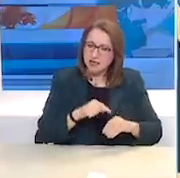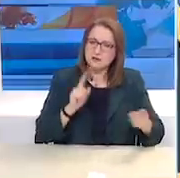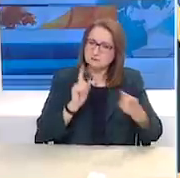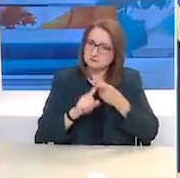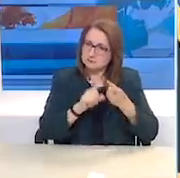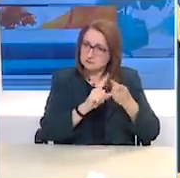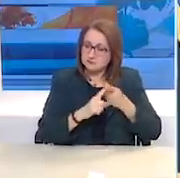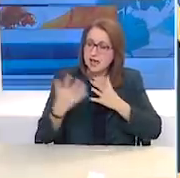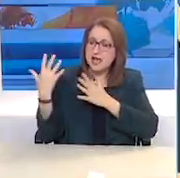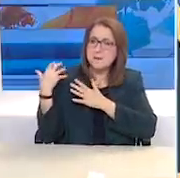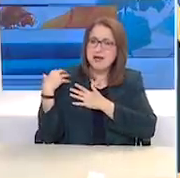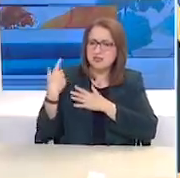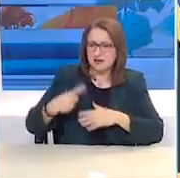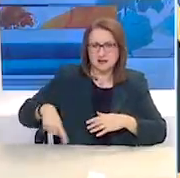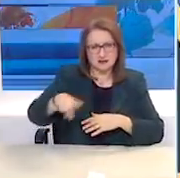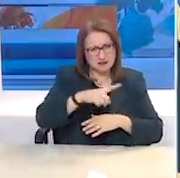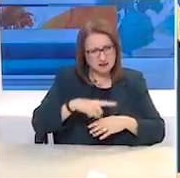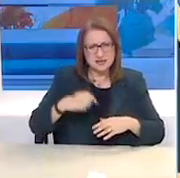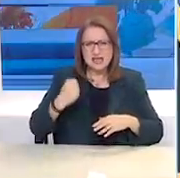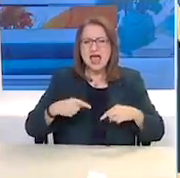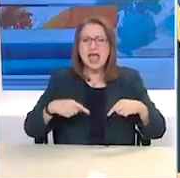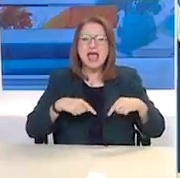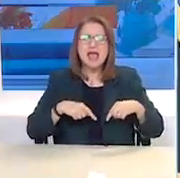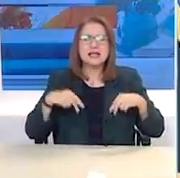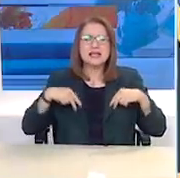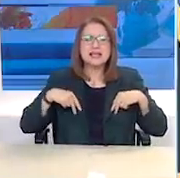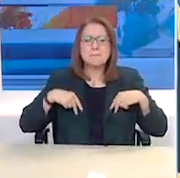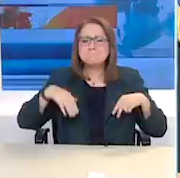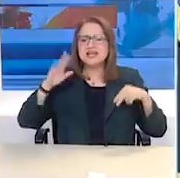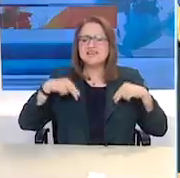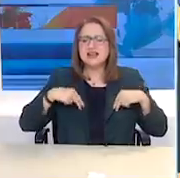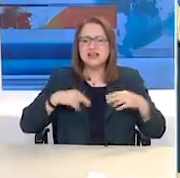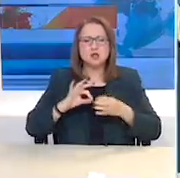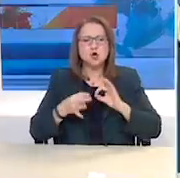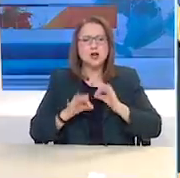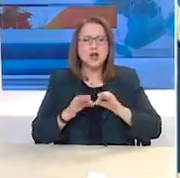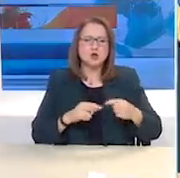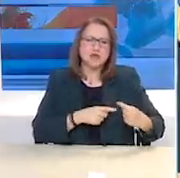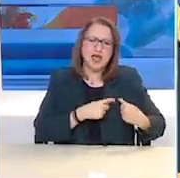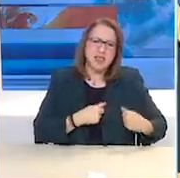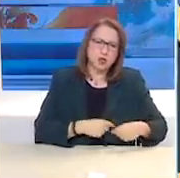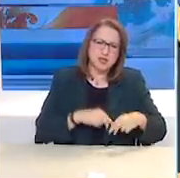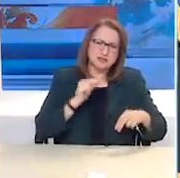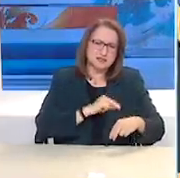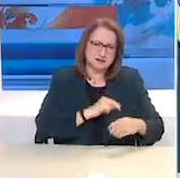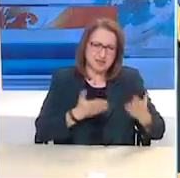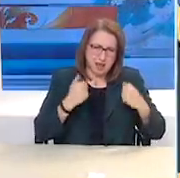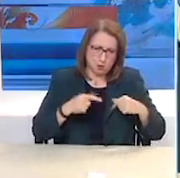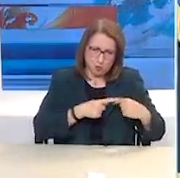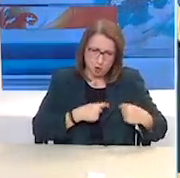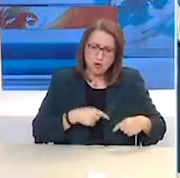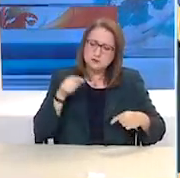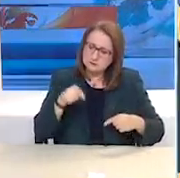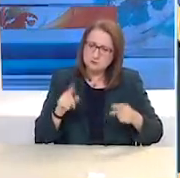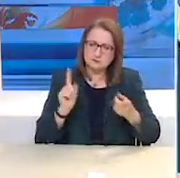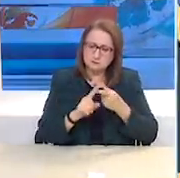του Προγράμματος Φύλος και με εκπροσώπους μη κυβερνητικών οργανώσεων. Πραγματοποιήθηκε επιτόπιος έλεγχος και συζητήθηκε ο συντονισμός σχετικά